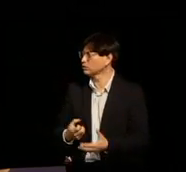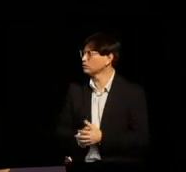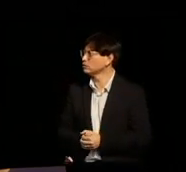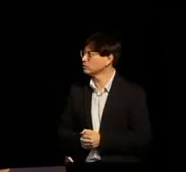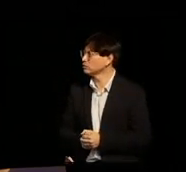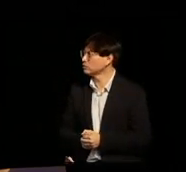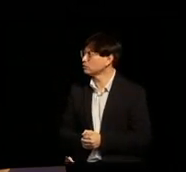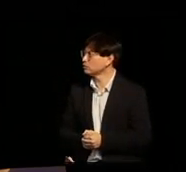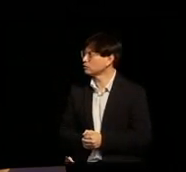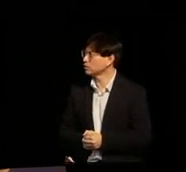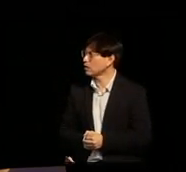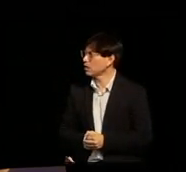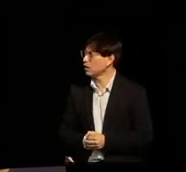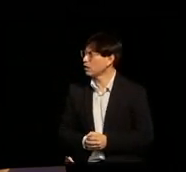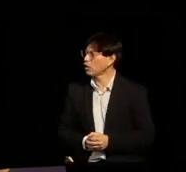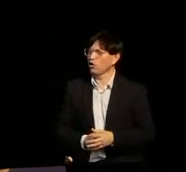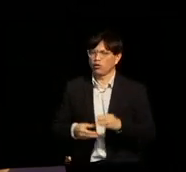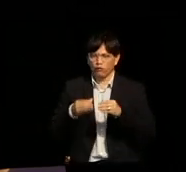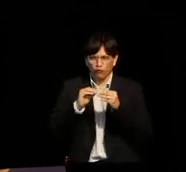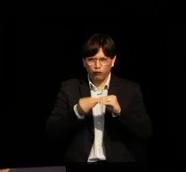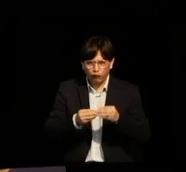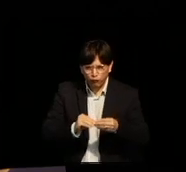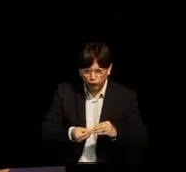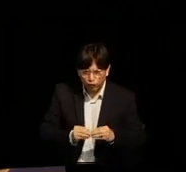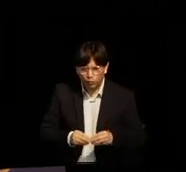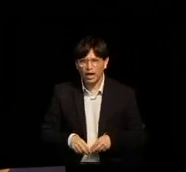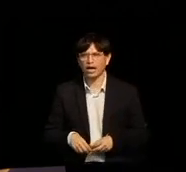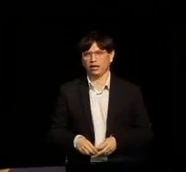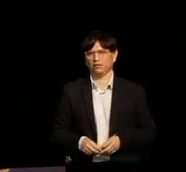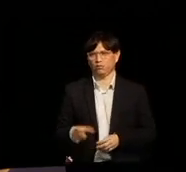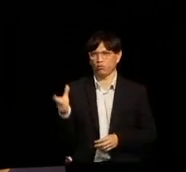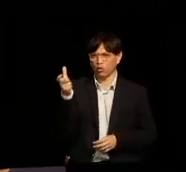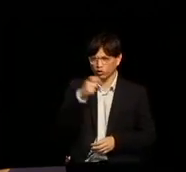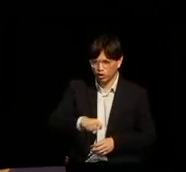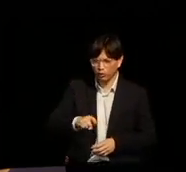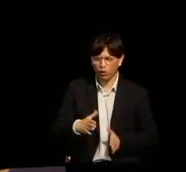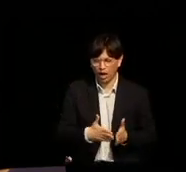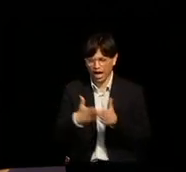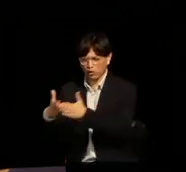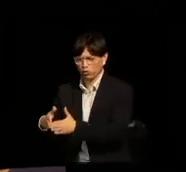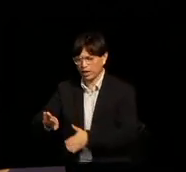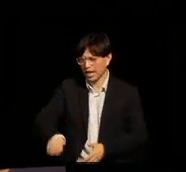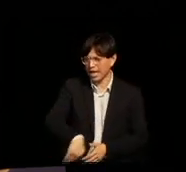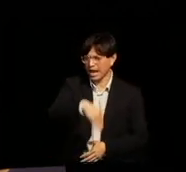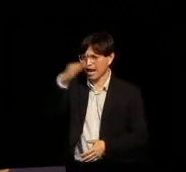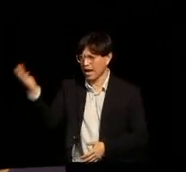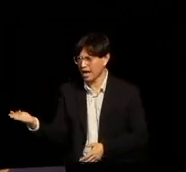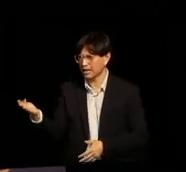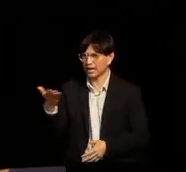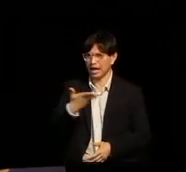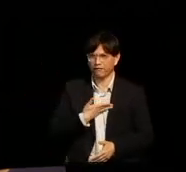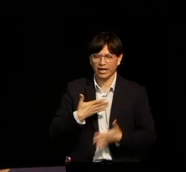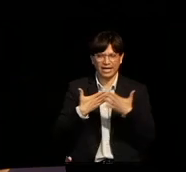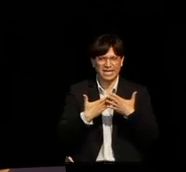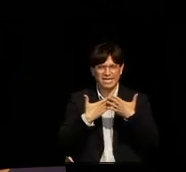responsabilità di formarsi per per per formare gli altri di avere Chiari alcuni